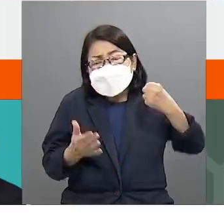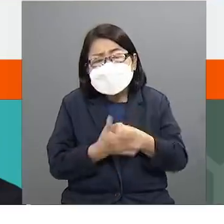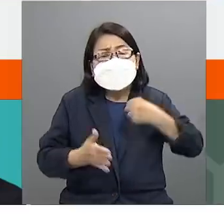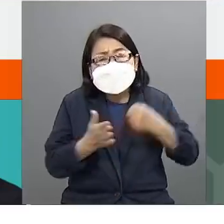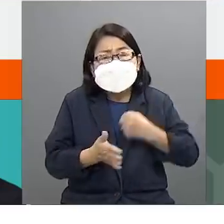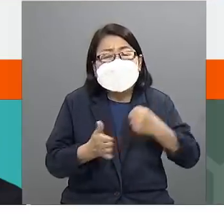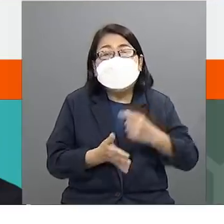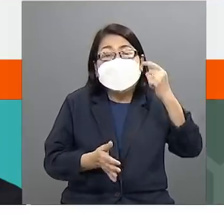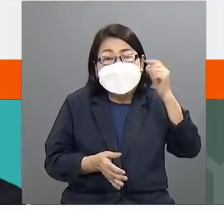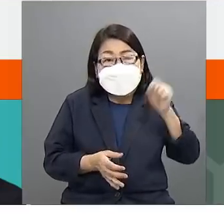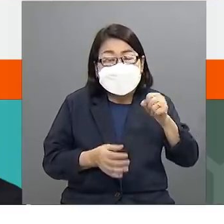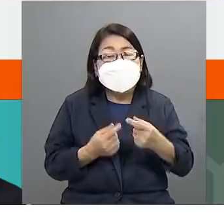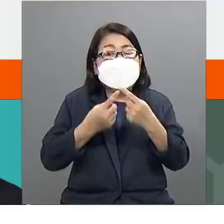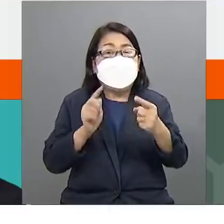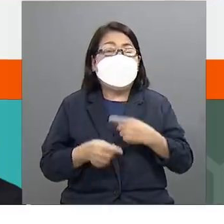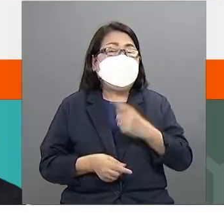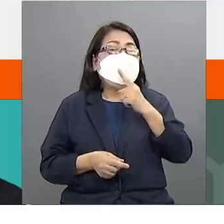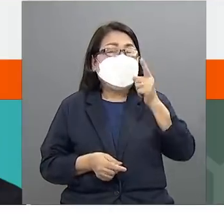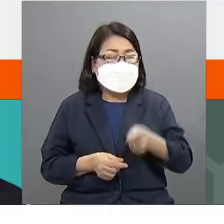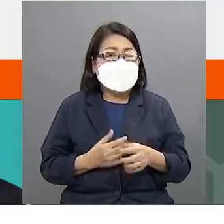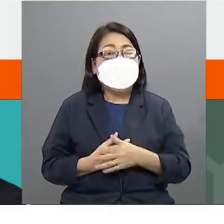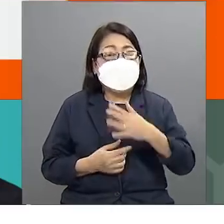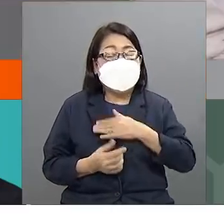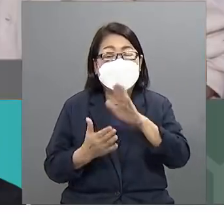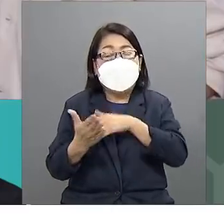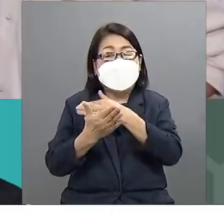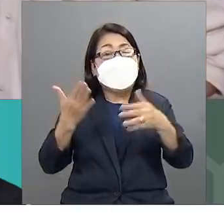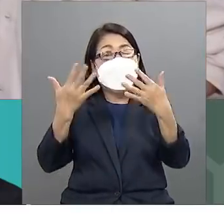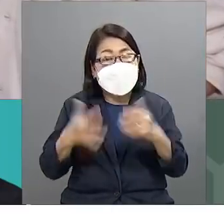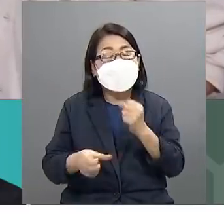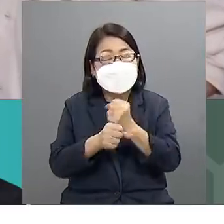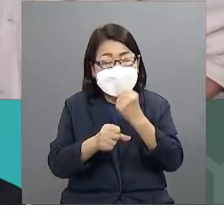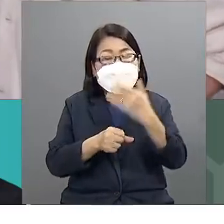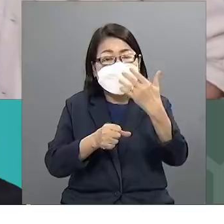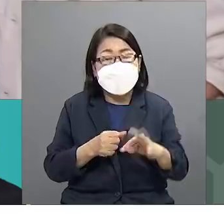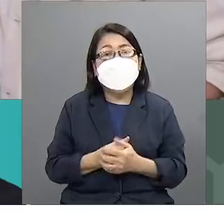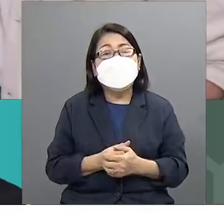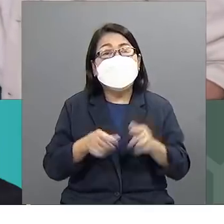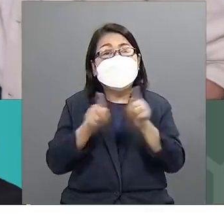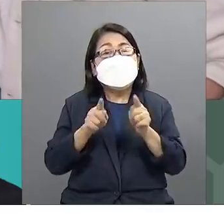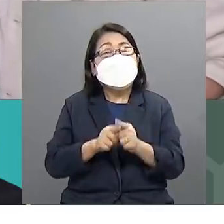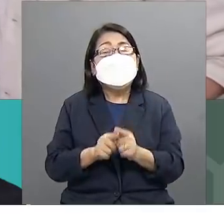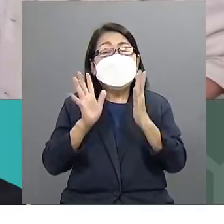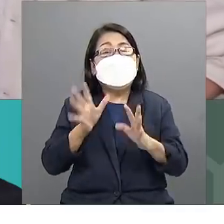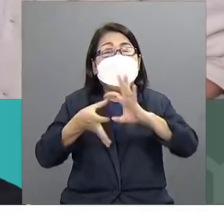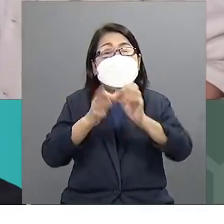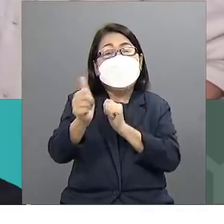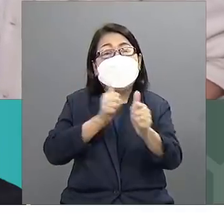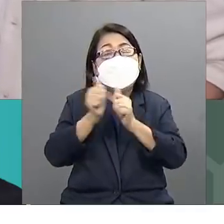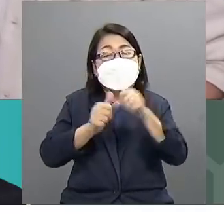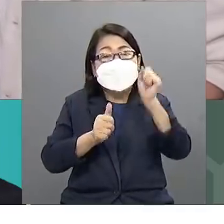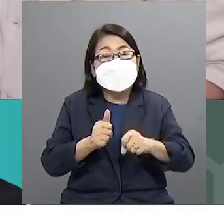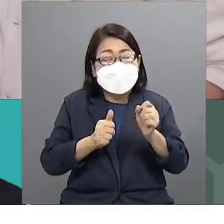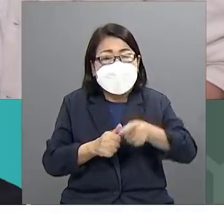ยืนยันว่าเราได้ทำในสิ่งที่เราวางแผนไว้หมดแล้วนะครับแล้วมันเหมือนกับนักกีฬายิมนาสติกอ้ะรถไฟท่ายากเราใส่ถ้าเรา